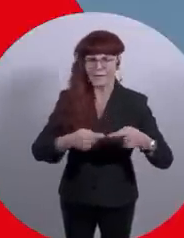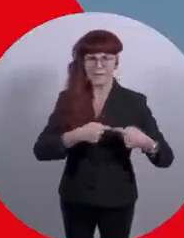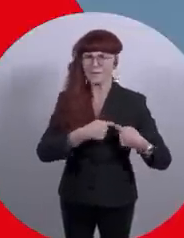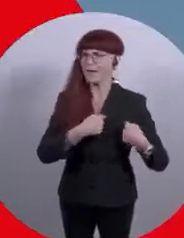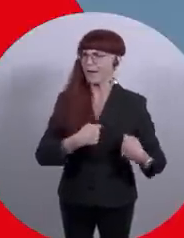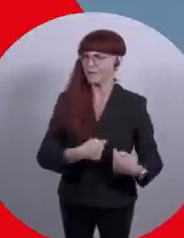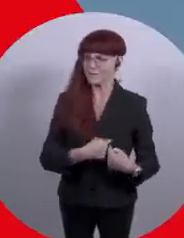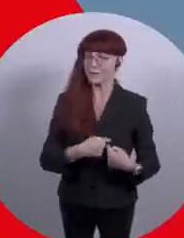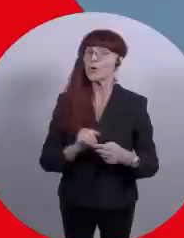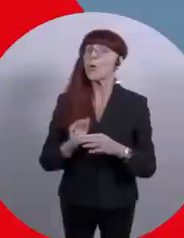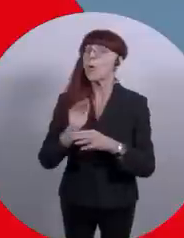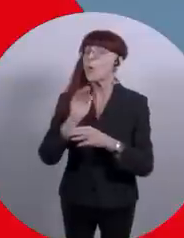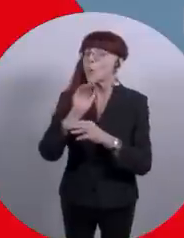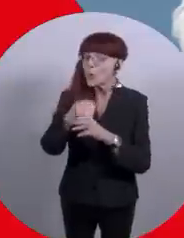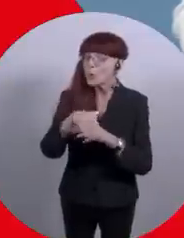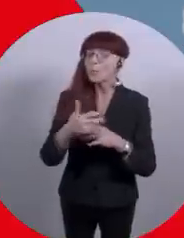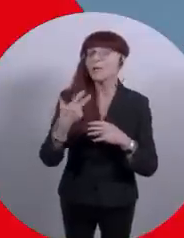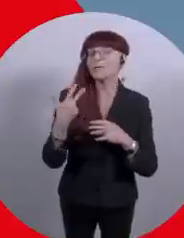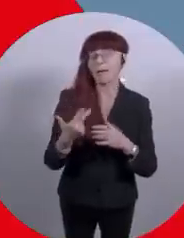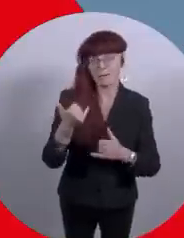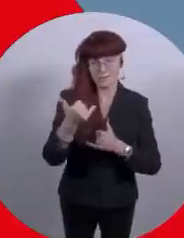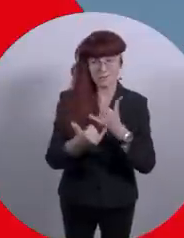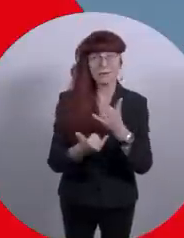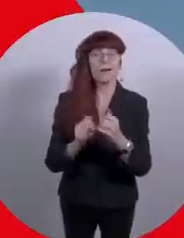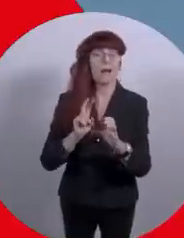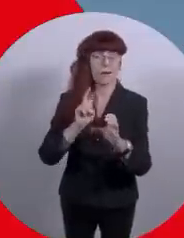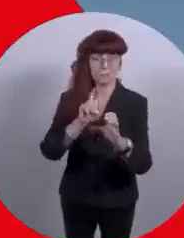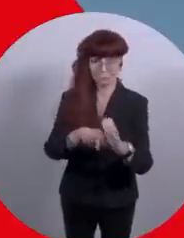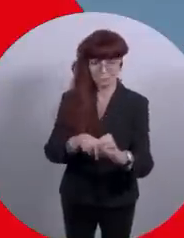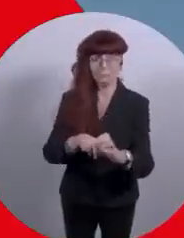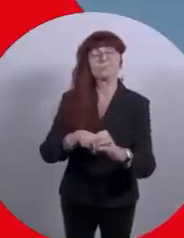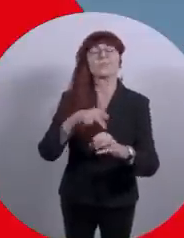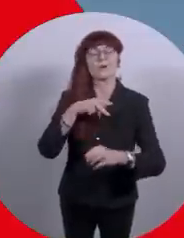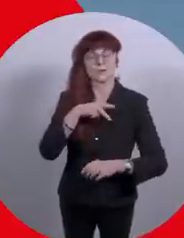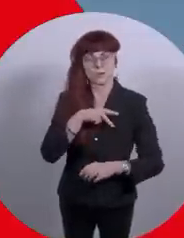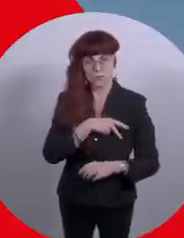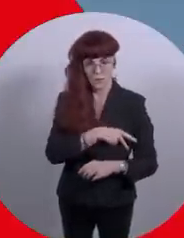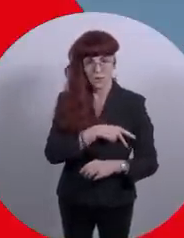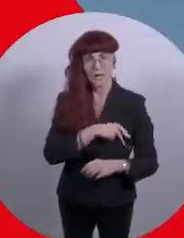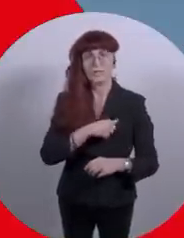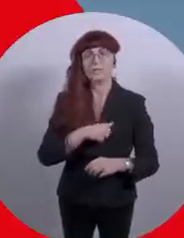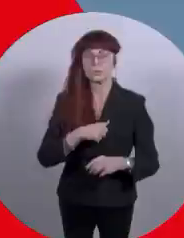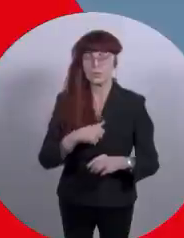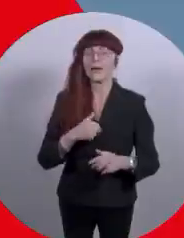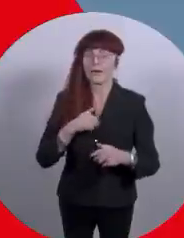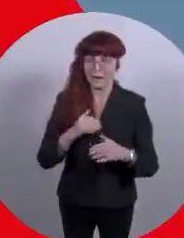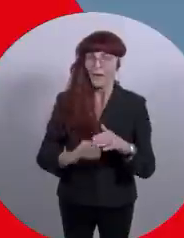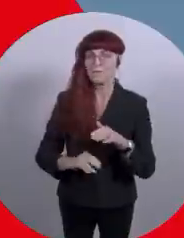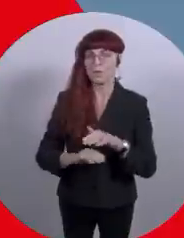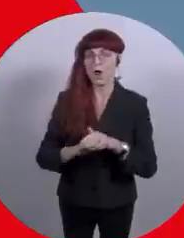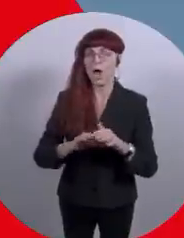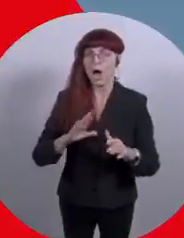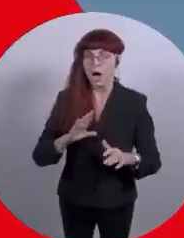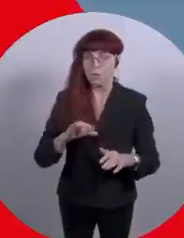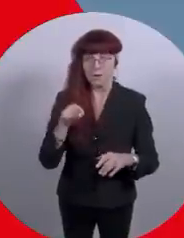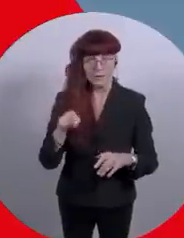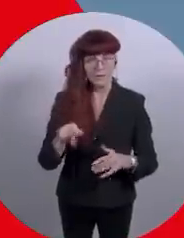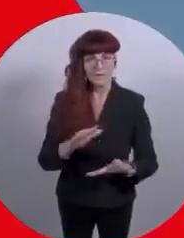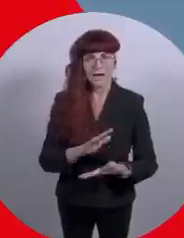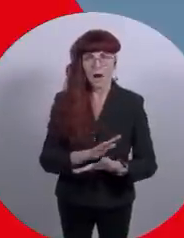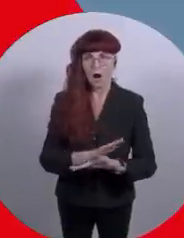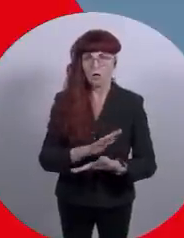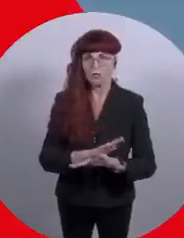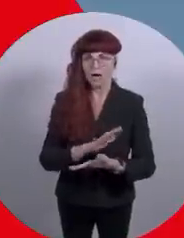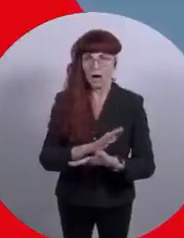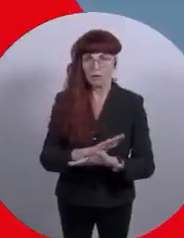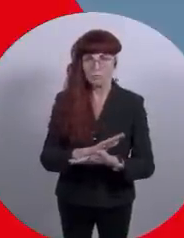30-jähriger Zugehörigkeit zur sozialdemokratischen Partei erfülle aber glaubt mir es ist eine Aufgabe und die mich nicht